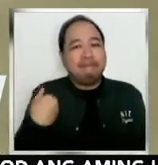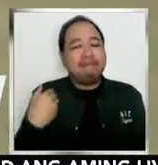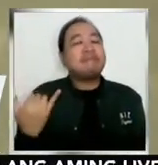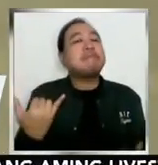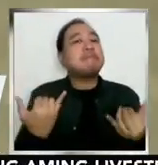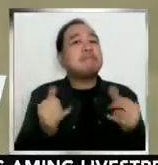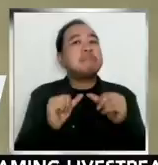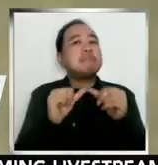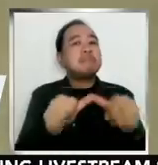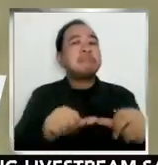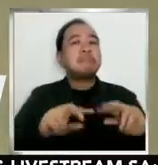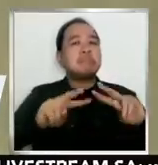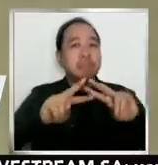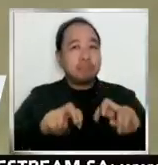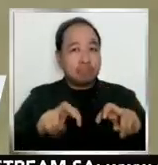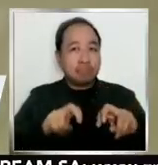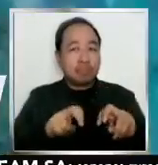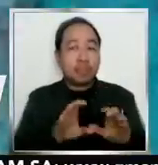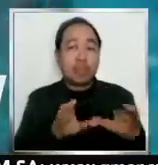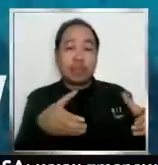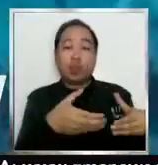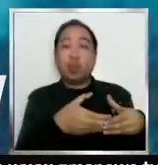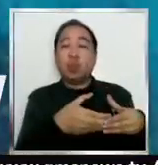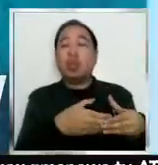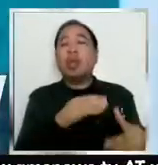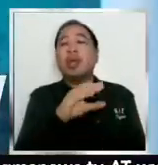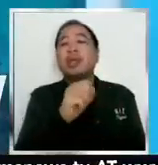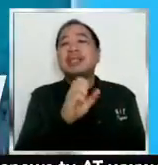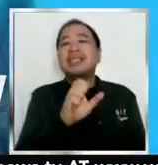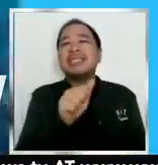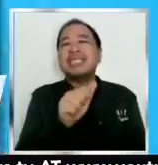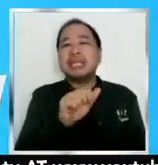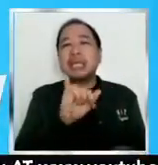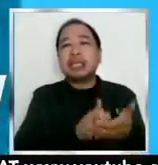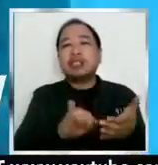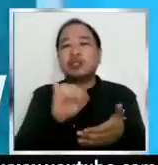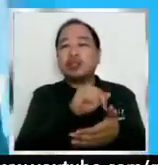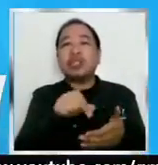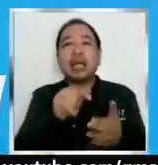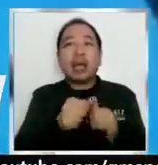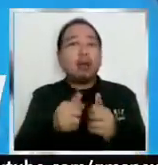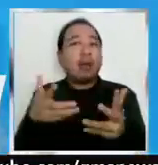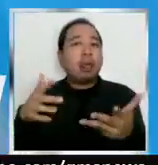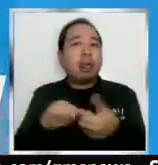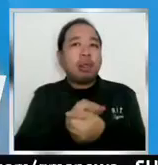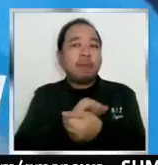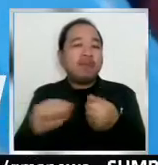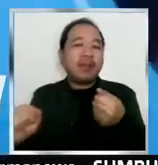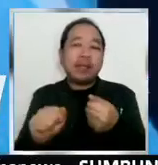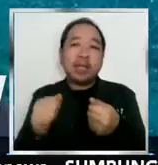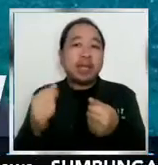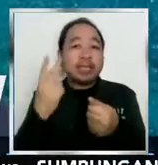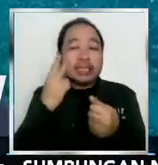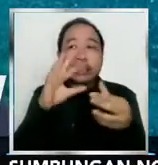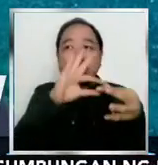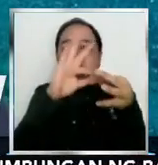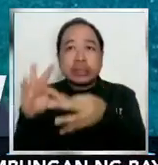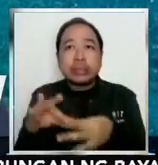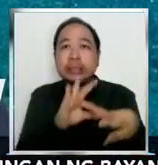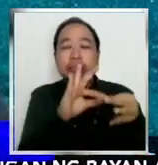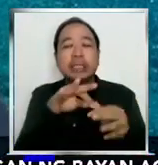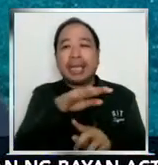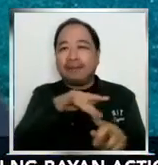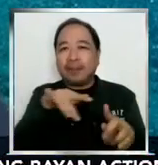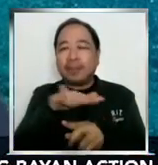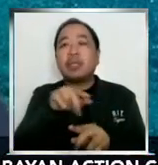sa grupong Sea Institute, ang pinsala nito sa food ang isa lang sa mga long-term effect ng oil spill. The oil breaks